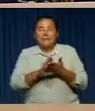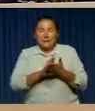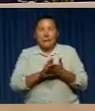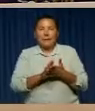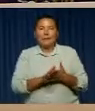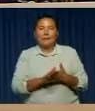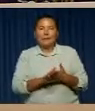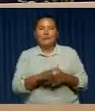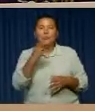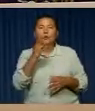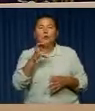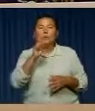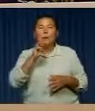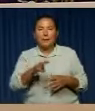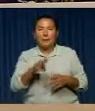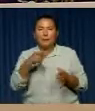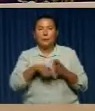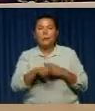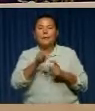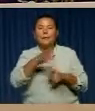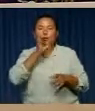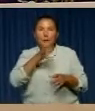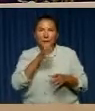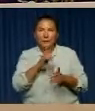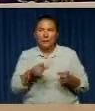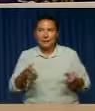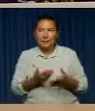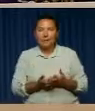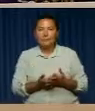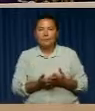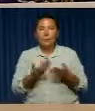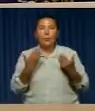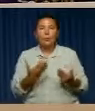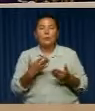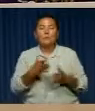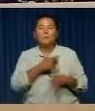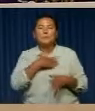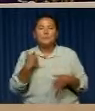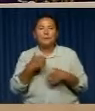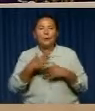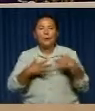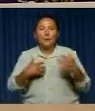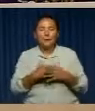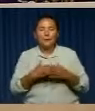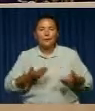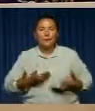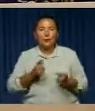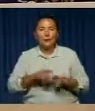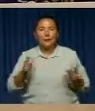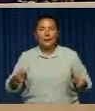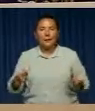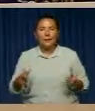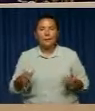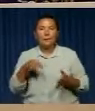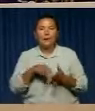демалысқа емес. Шұбатты ішетін адам да бар, іше алмайтын адам да бар. Біріншіден. Оны біз қолдан, біз өзіміз неке тұрғындар, халықпыз,